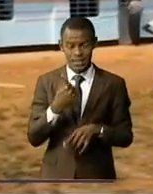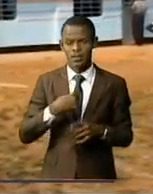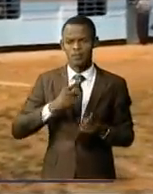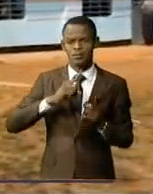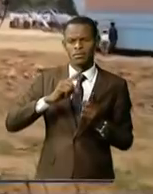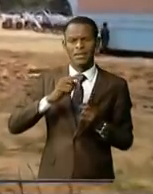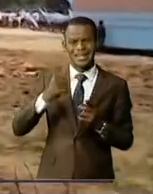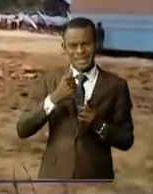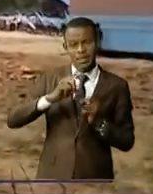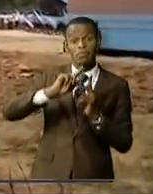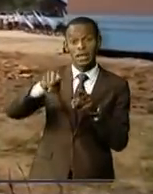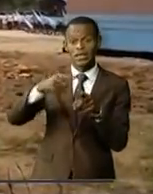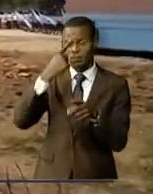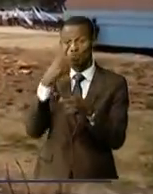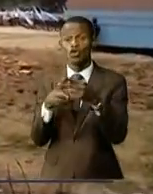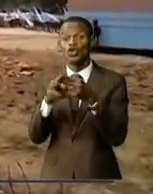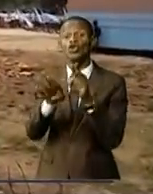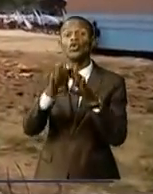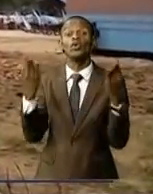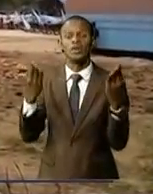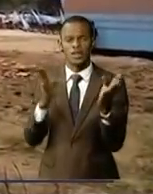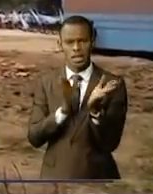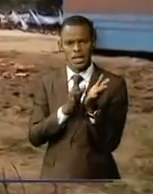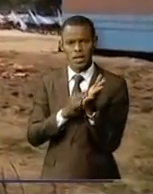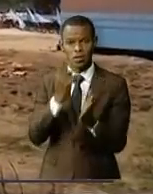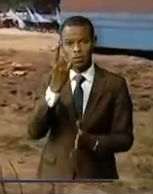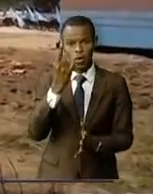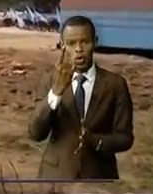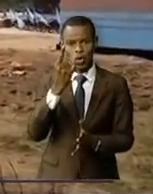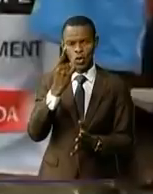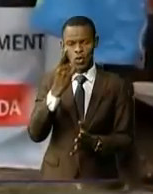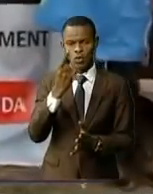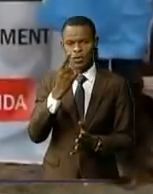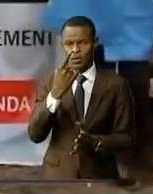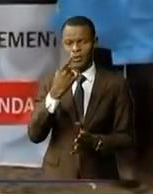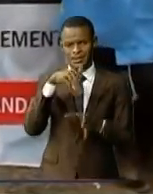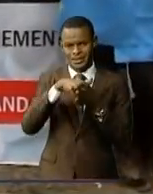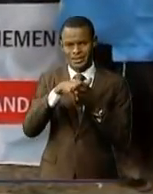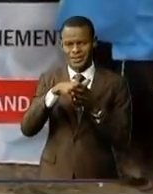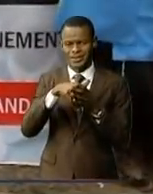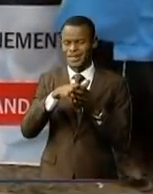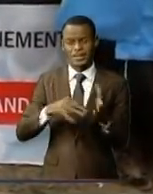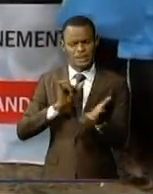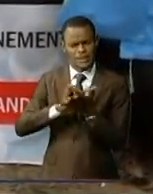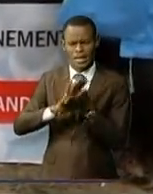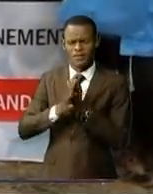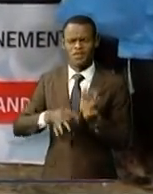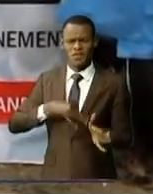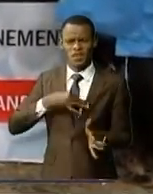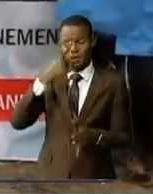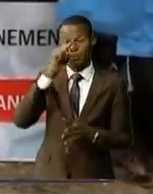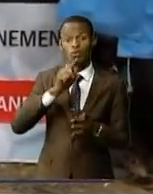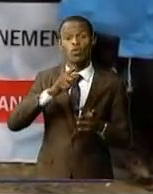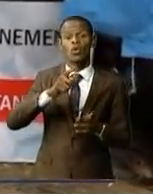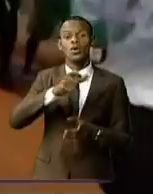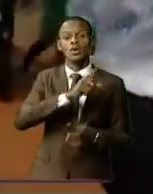à l'inauguration de ces beaux bijoux qui fera désormais la fierté de ce coin du Lualaba. L'honorable Kaoumba Mayonde, questeur de l'Assemblée